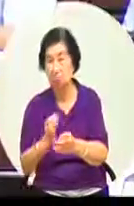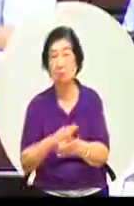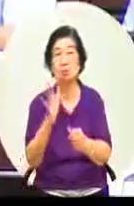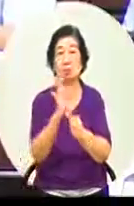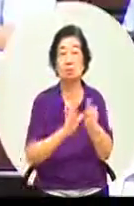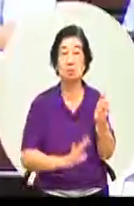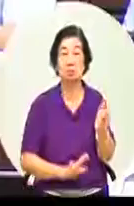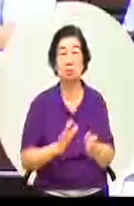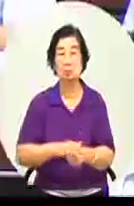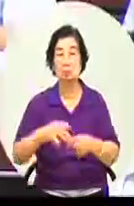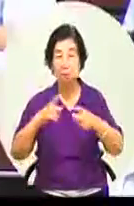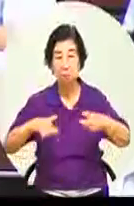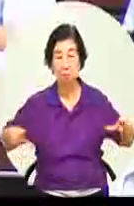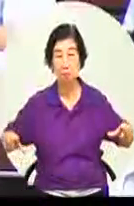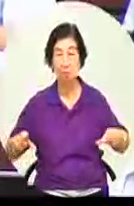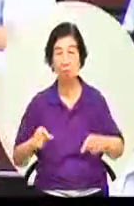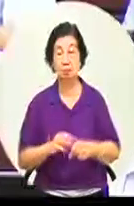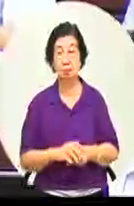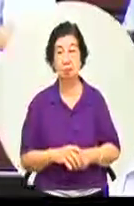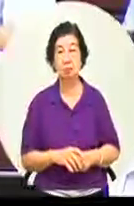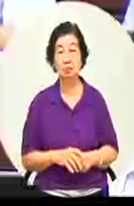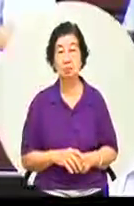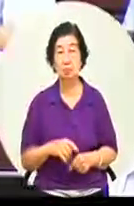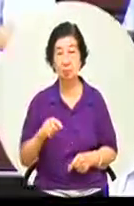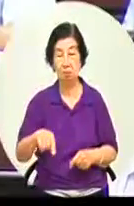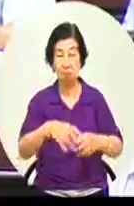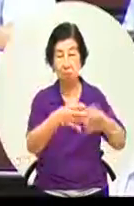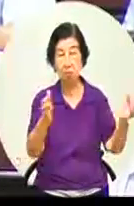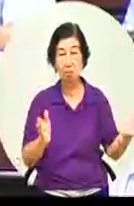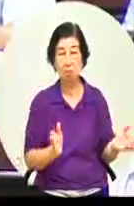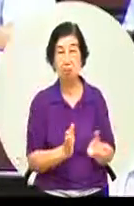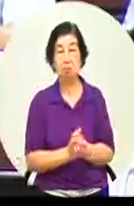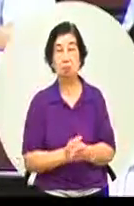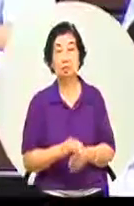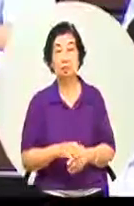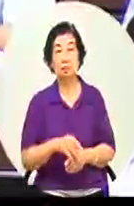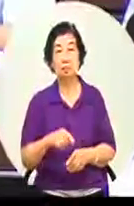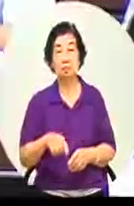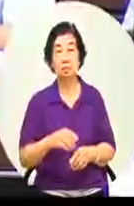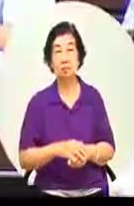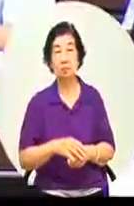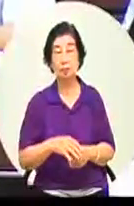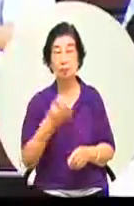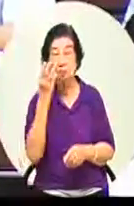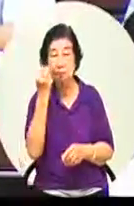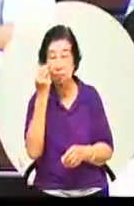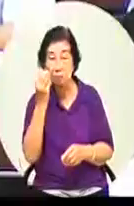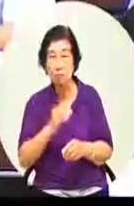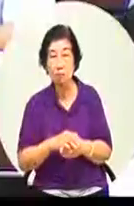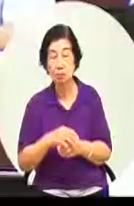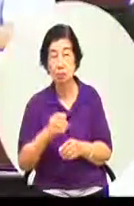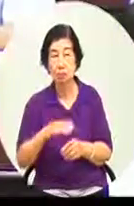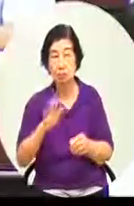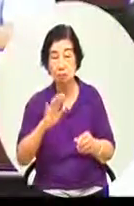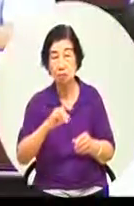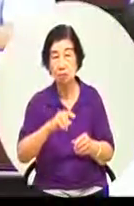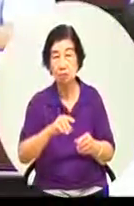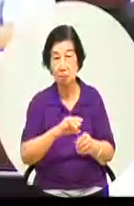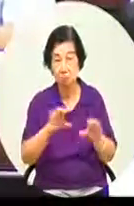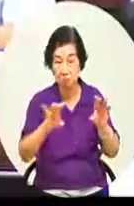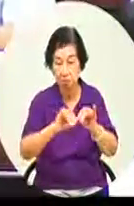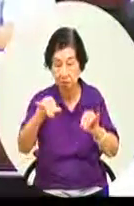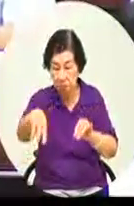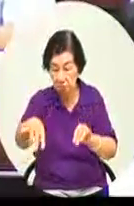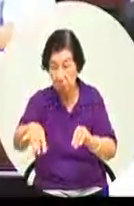大的。好，但是我想这个部分呢，我们也希望在所有的观光的景点都是一样的问题，有陆